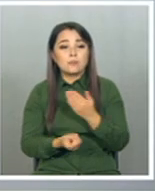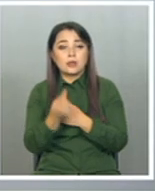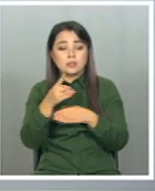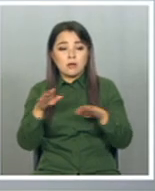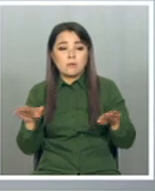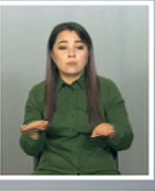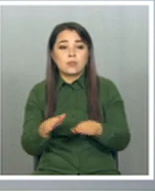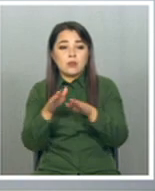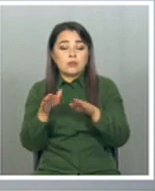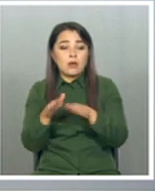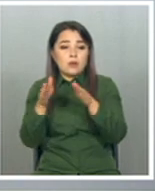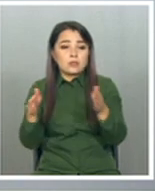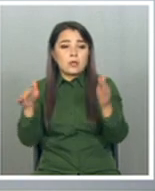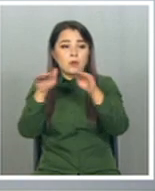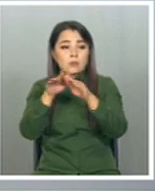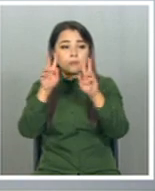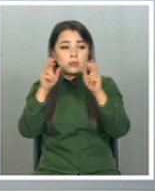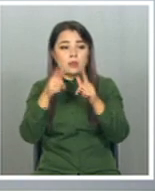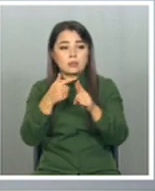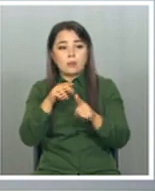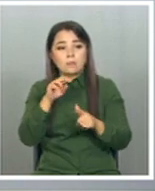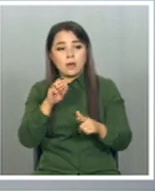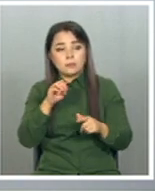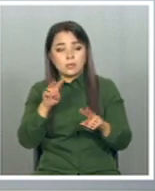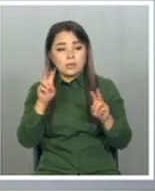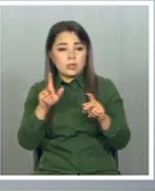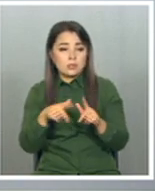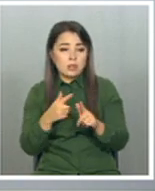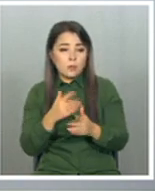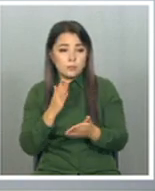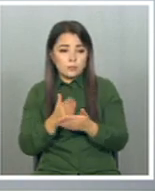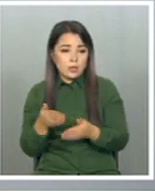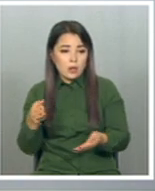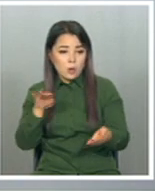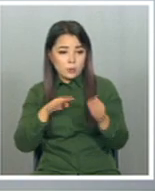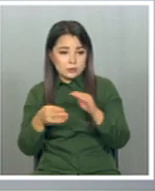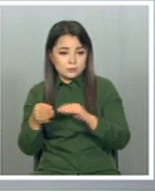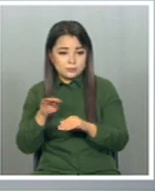биік таулар. Мысал ретінде Памир тауы.